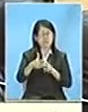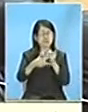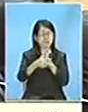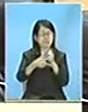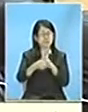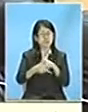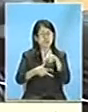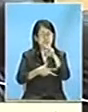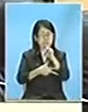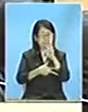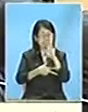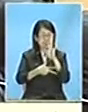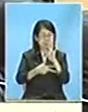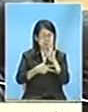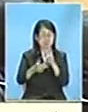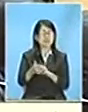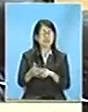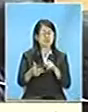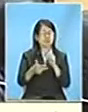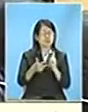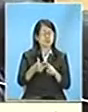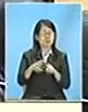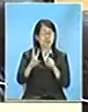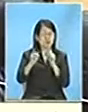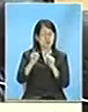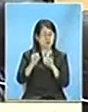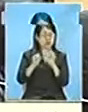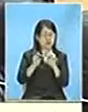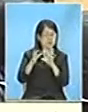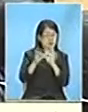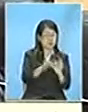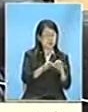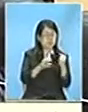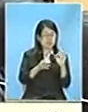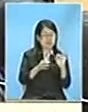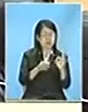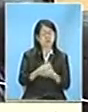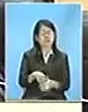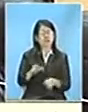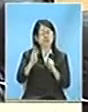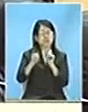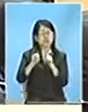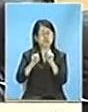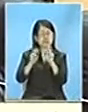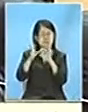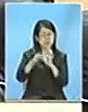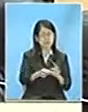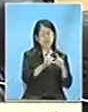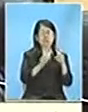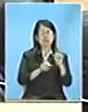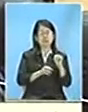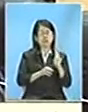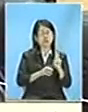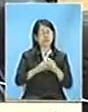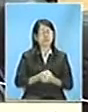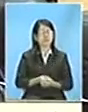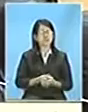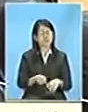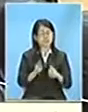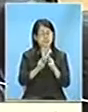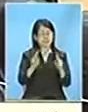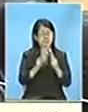าตรา7แก้ไขมาตรา16มาตรา9แก้ไขมาตรา19และมาตรา20แก้ไขมาตรา42กรรมาธิการ